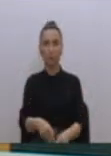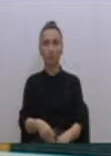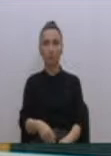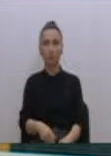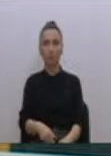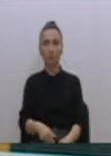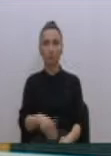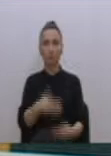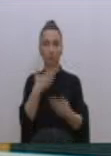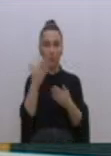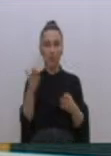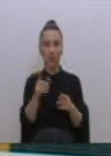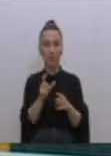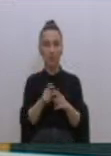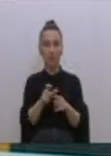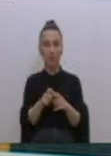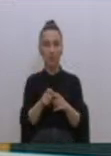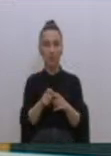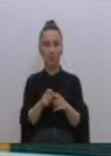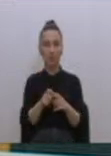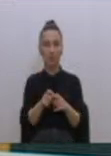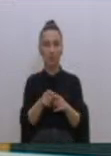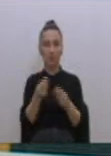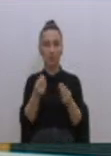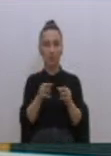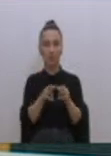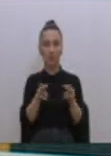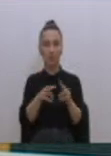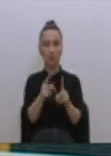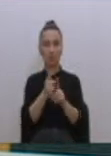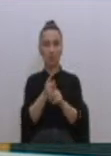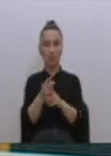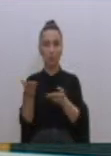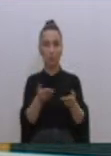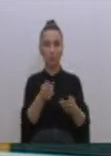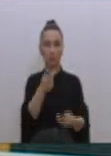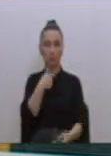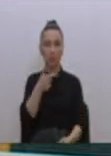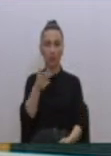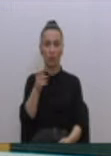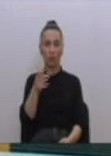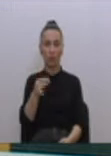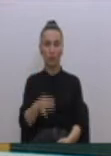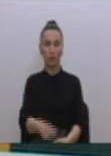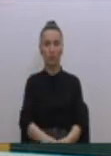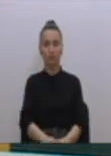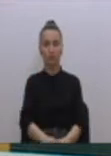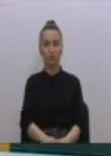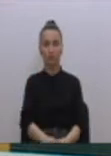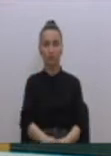დასკვნითი სიტყვისთვის ფინანსთა მინისტრის მოადგილეს პაპონ გიორგის.